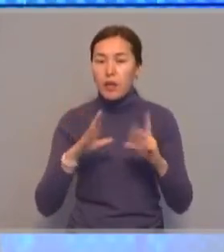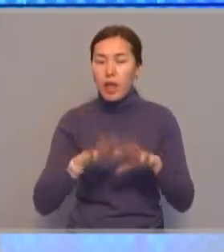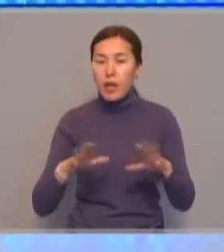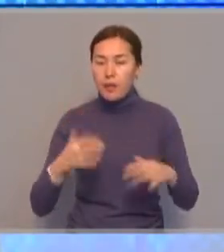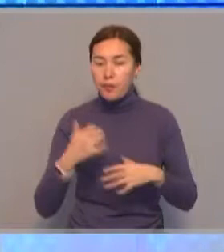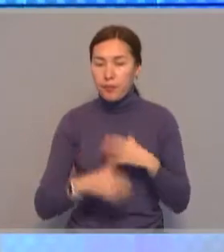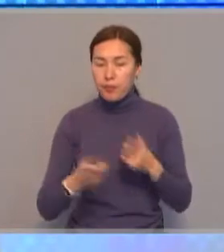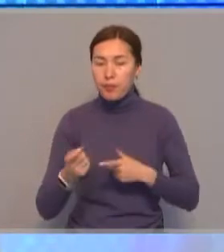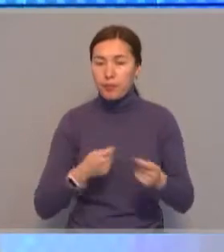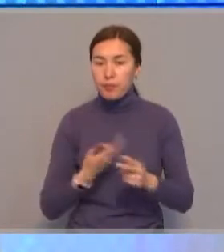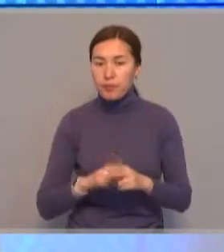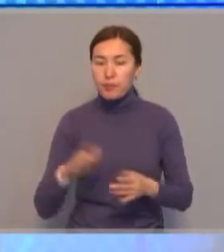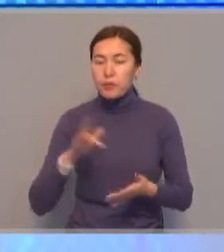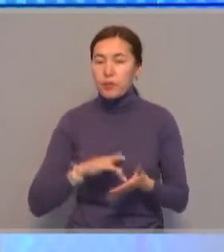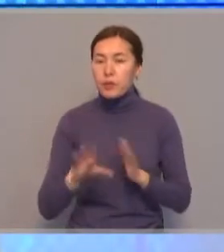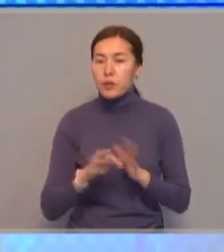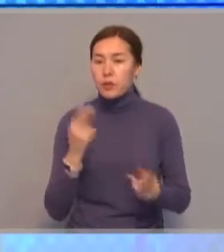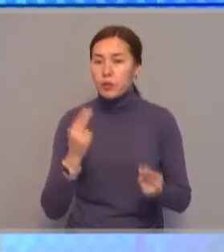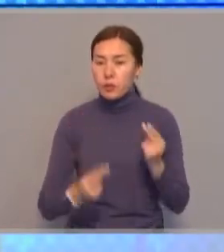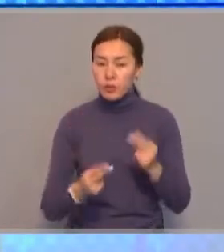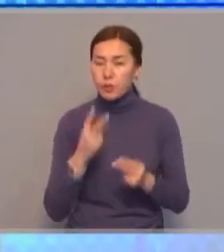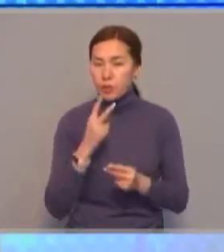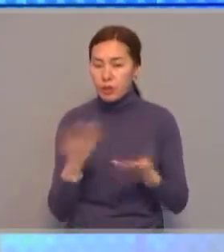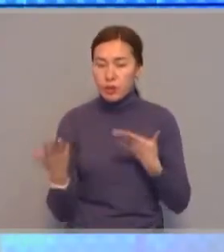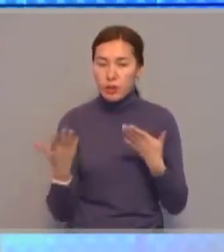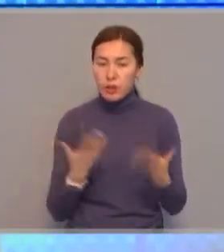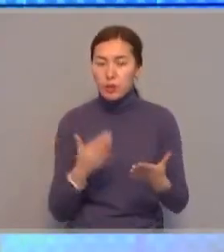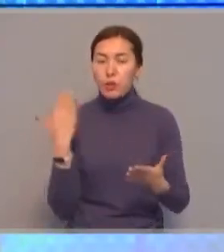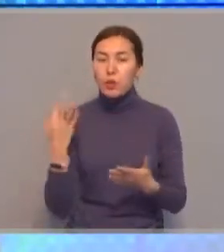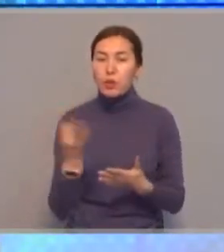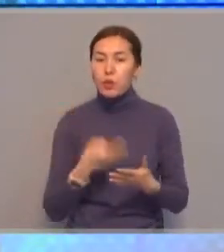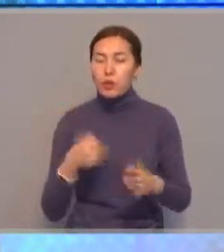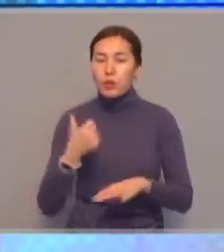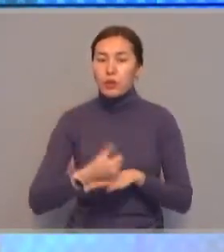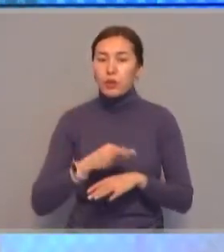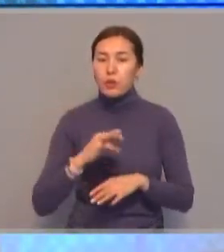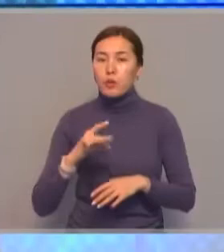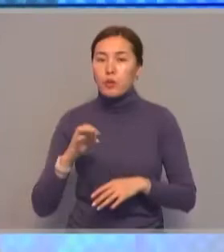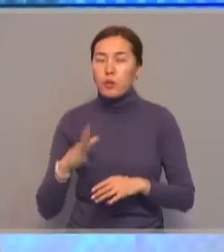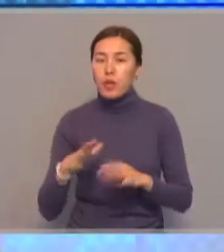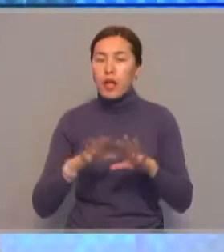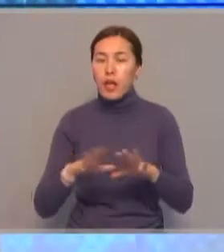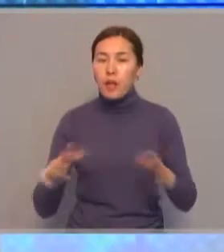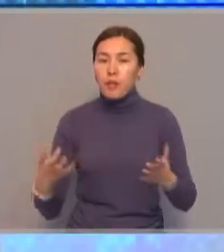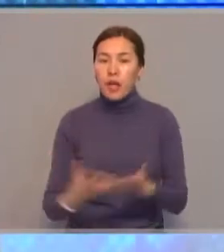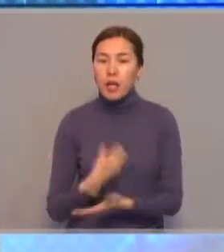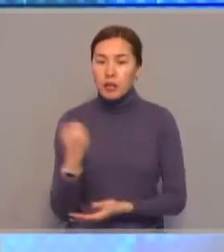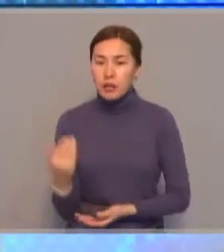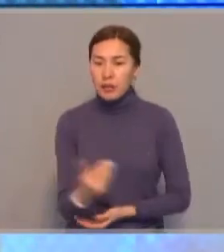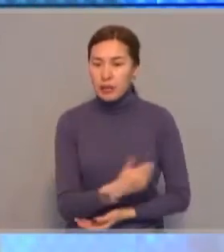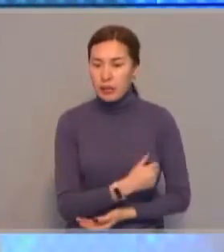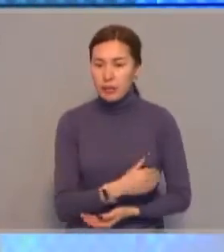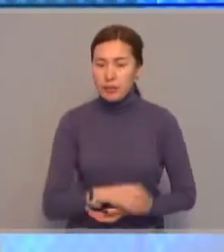оқушылары арасында ұйымдастырылған қалалық іріктеу ойындарын тамашалауға келген Түркістан облысының әкімі Өмірзақ Шөкеев оқушыларға сәттілік